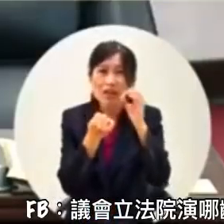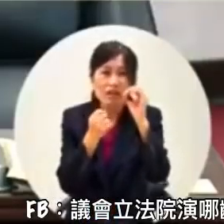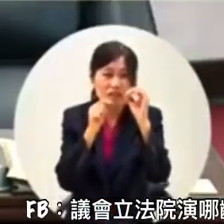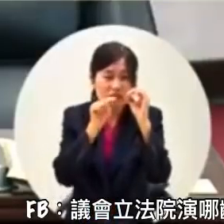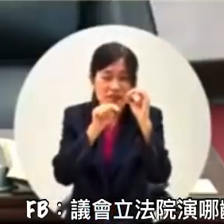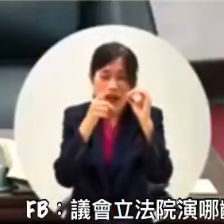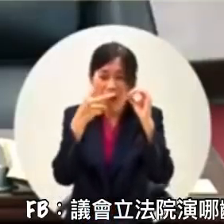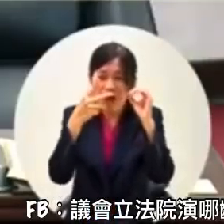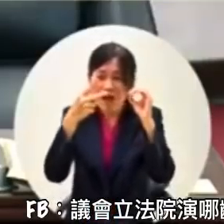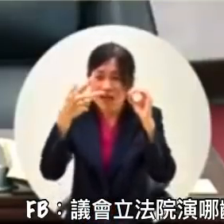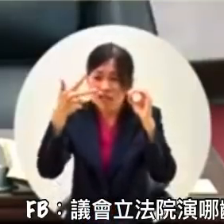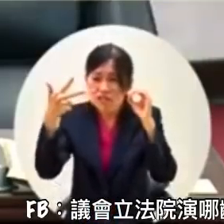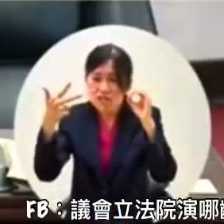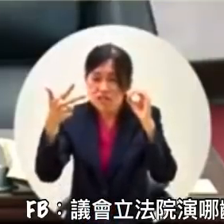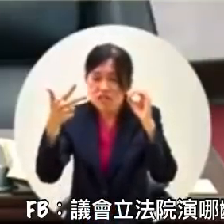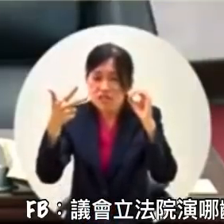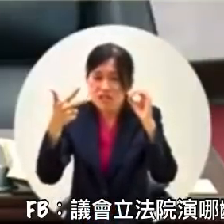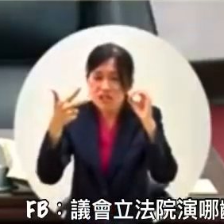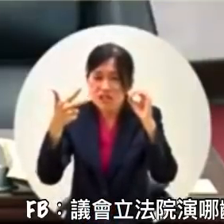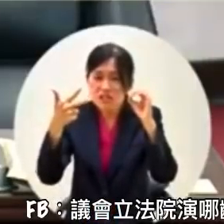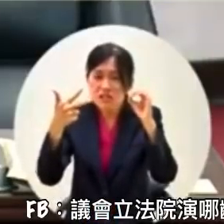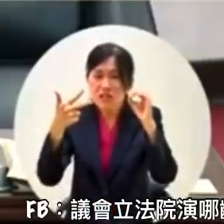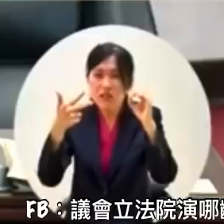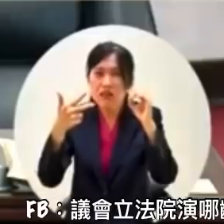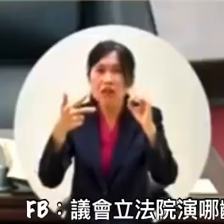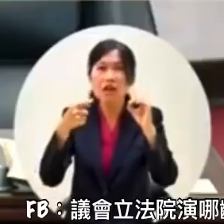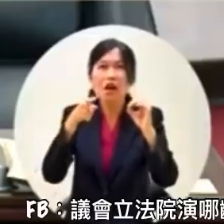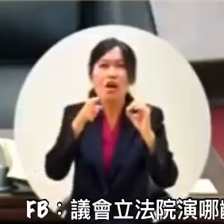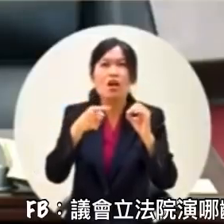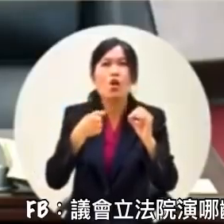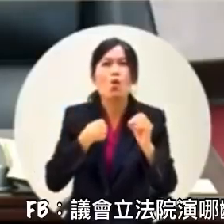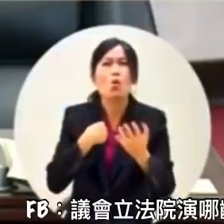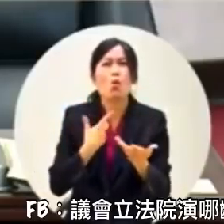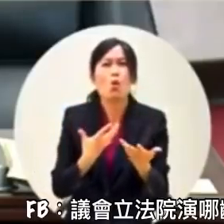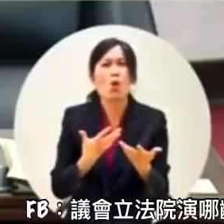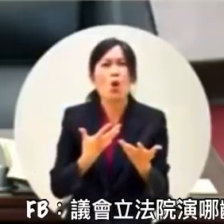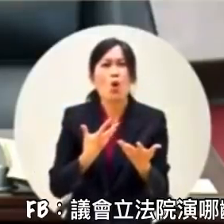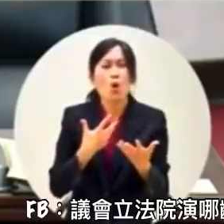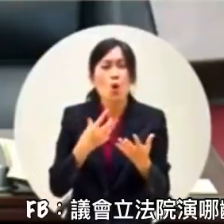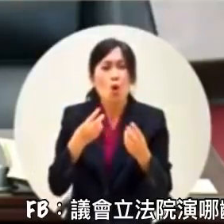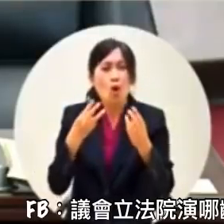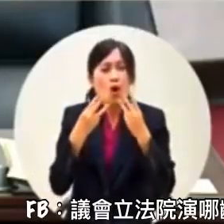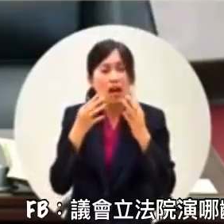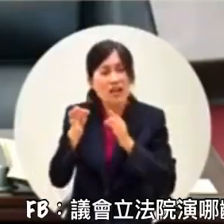0.27%， 真正的我们营业税营业额贡献的